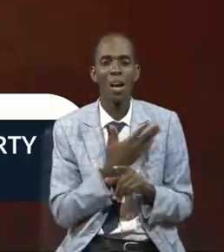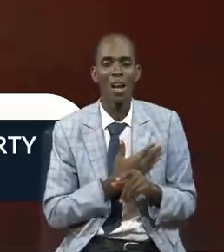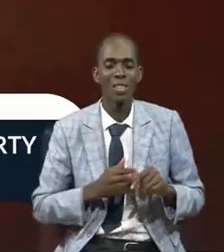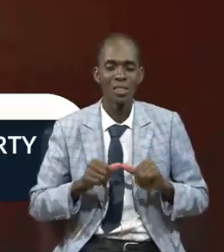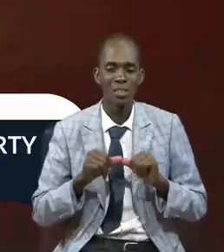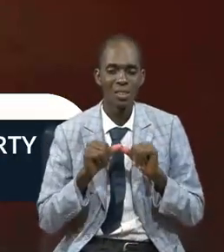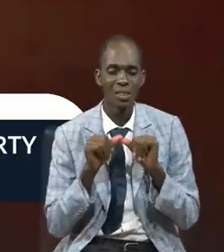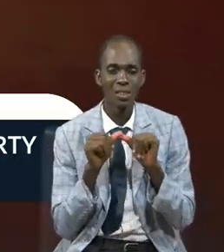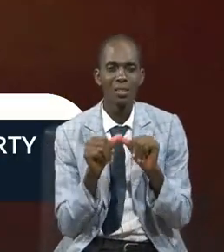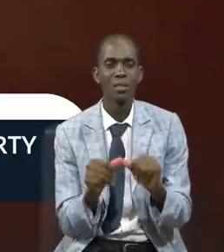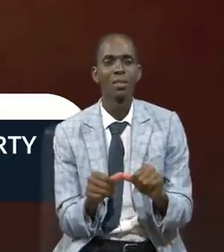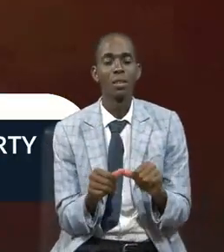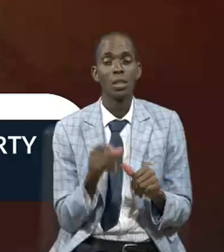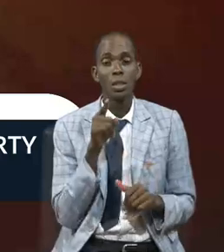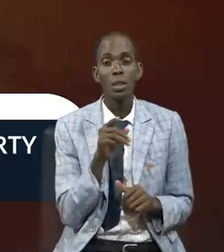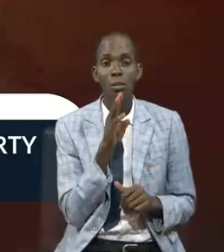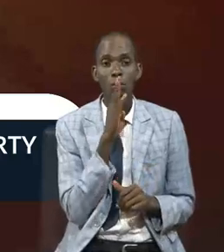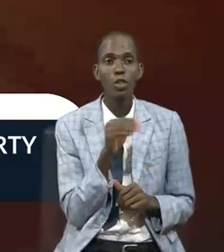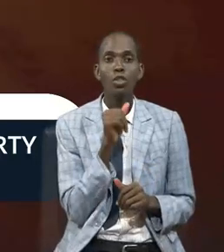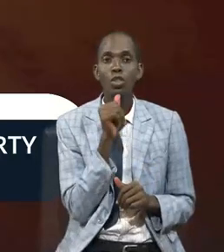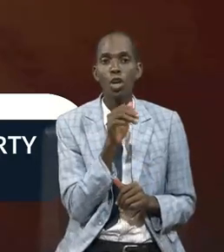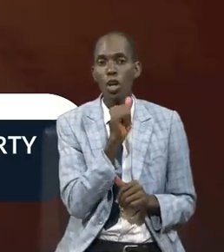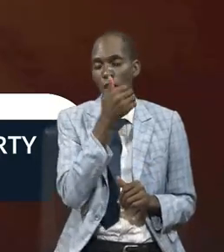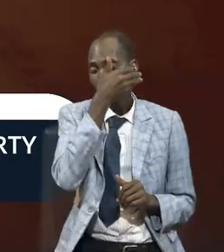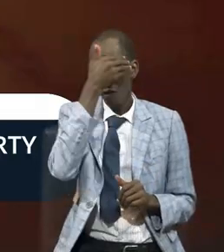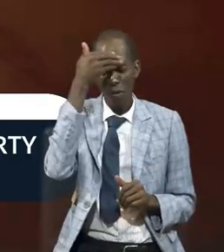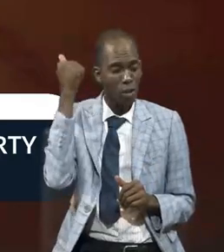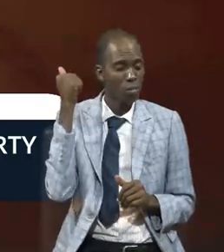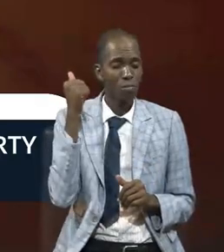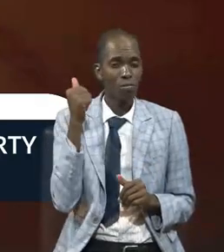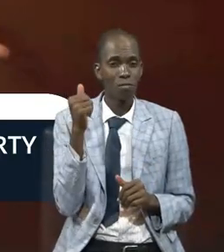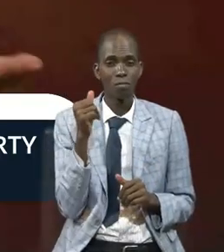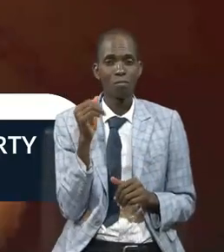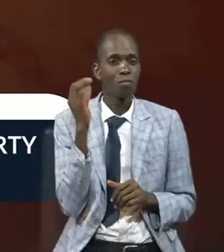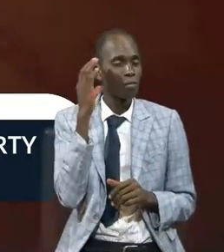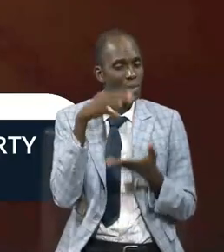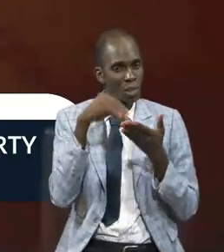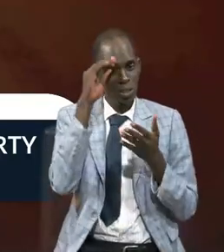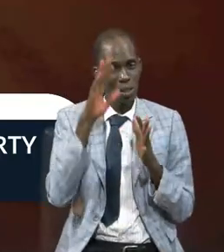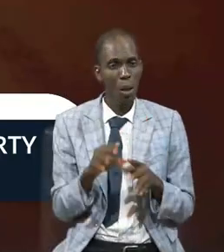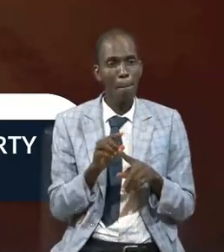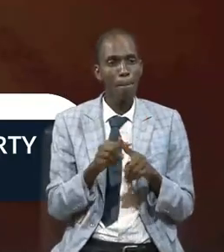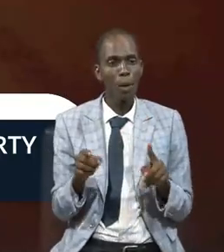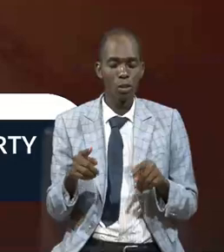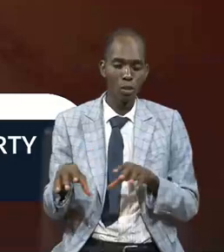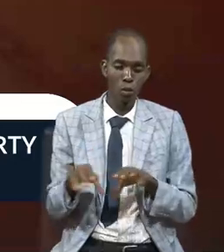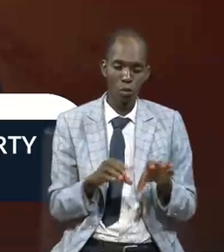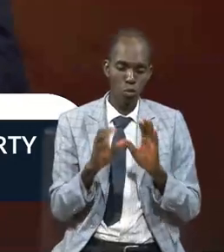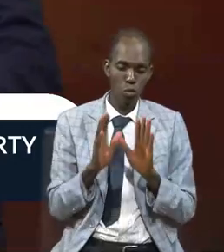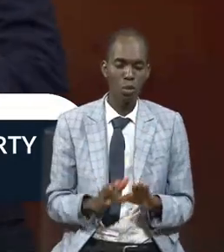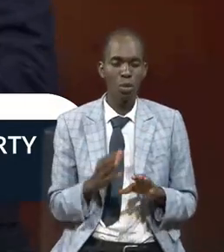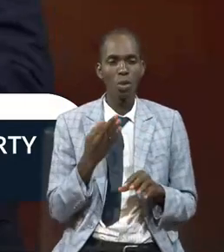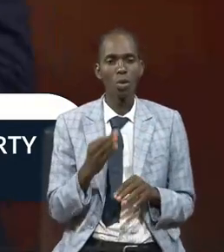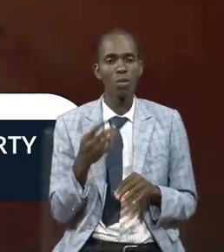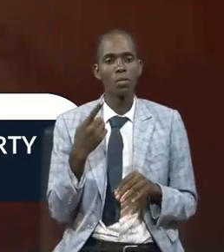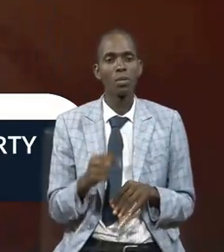dans la loi parfaite, la loi de la liberté, et qui aura persévéré, n'étant pas un auditeur